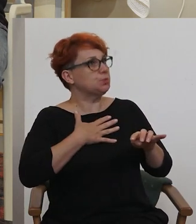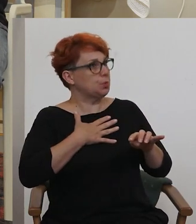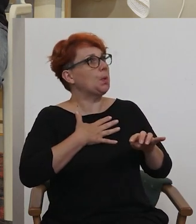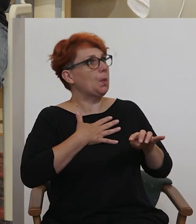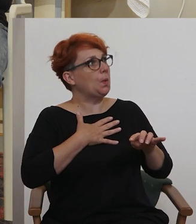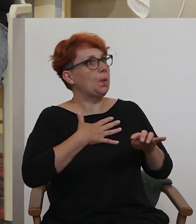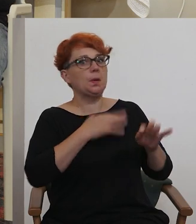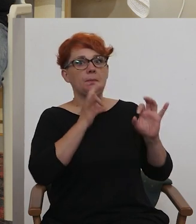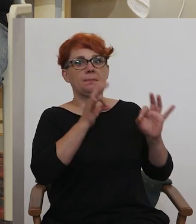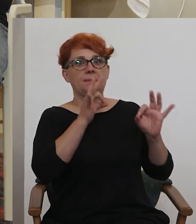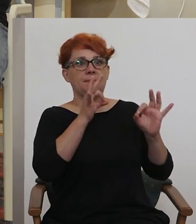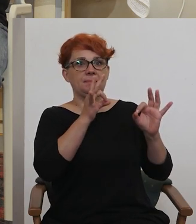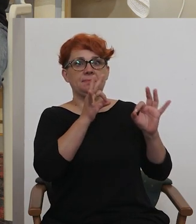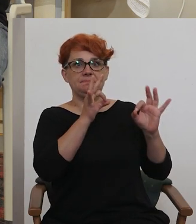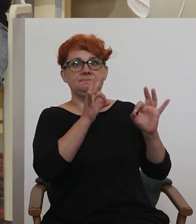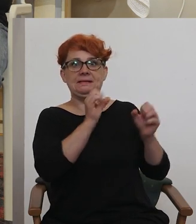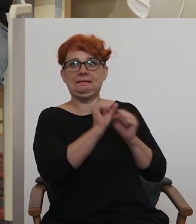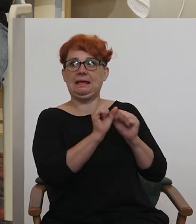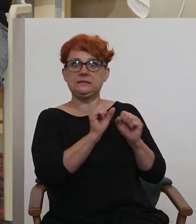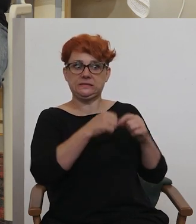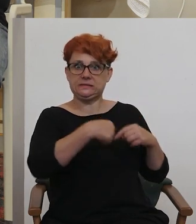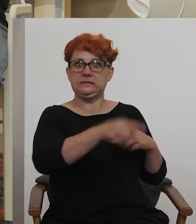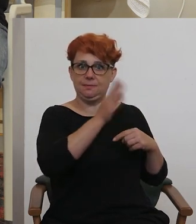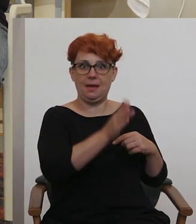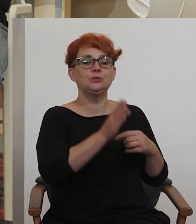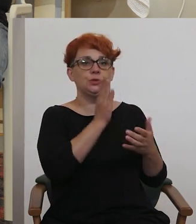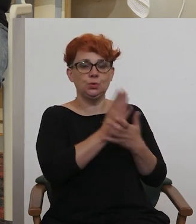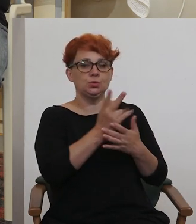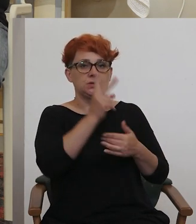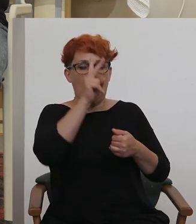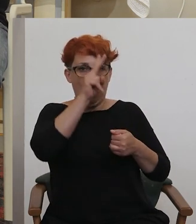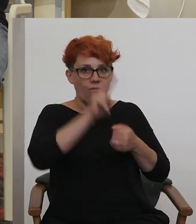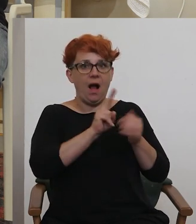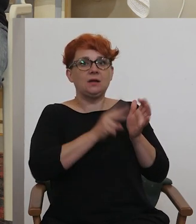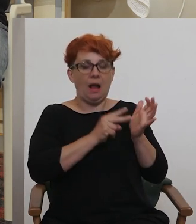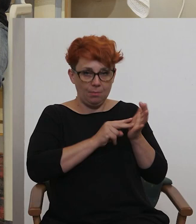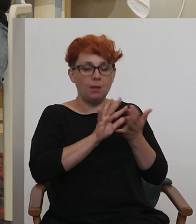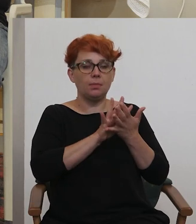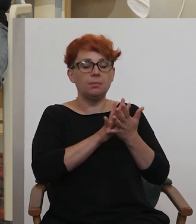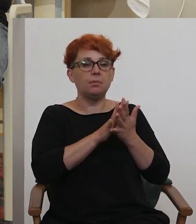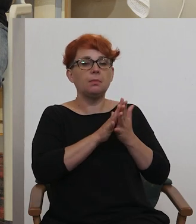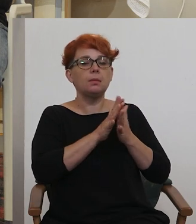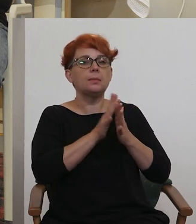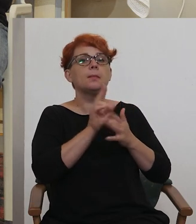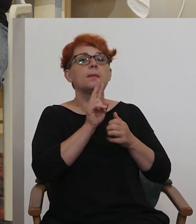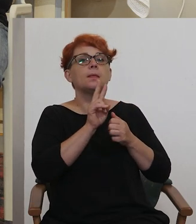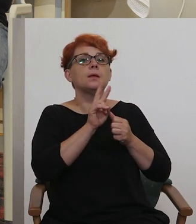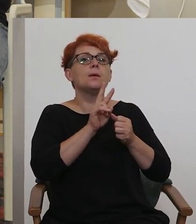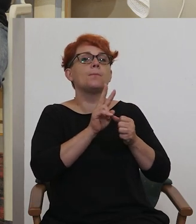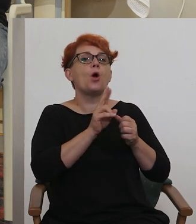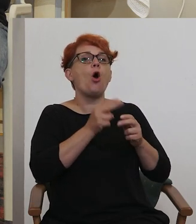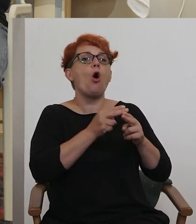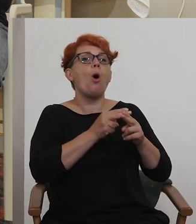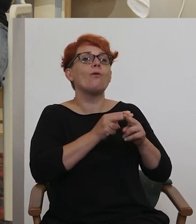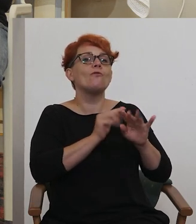rzeczy. Ta nieufność zostaje lekko przełamana.